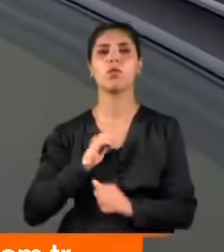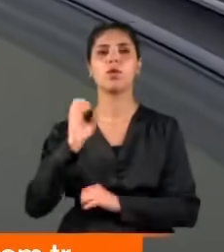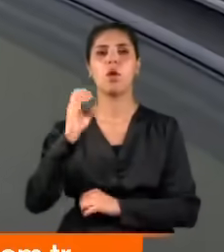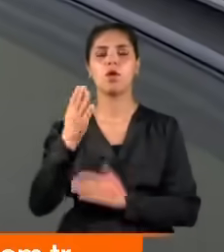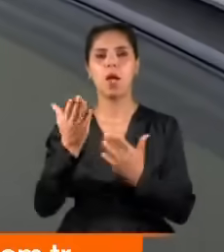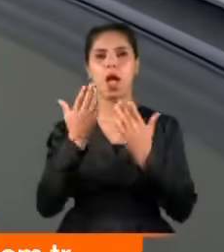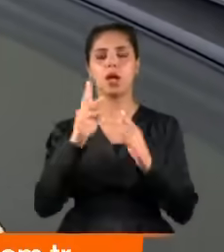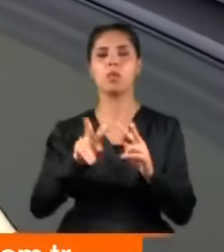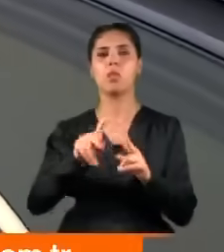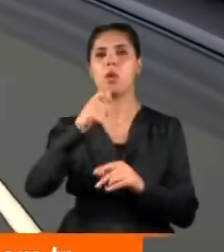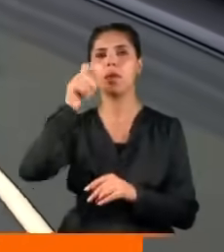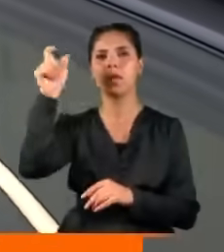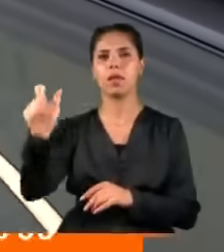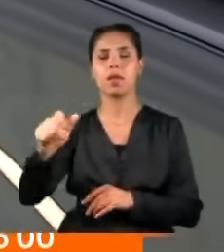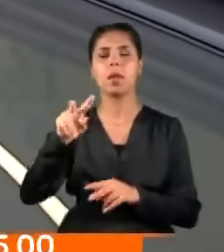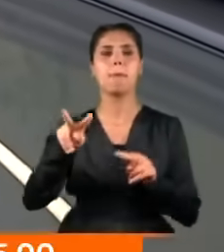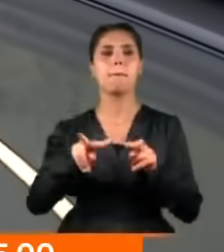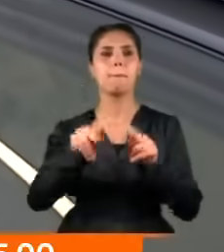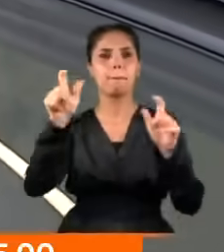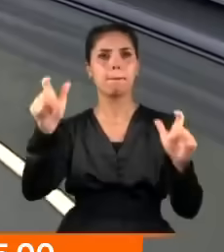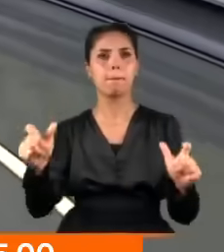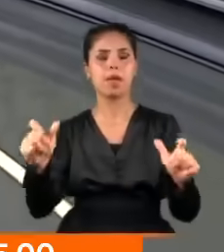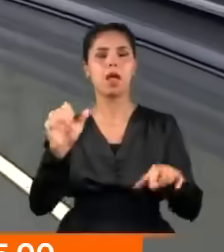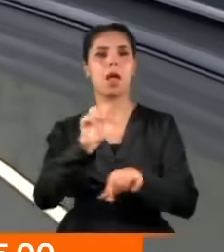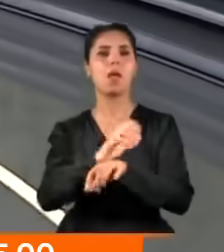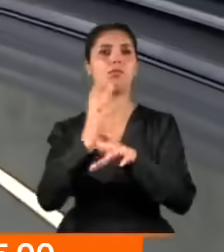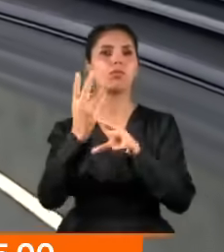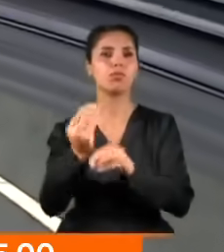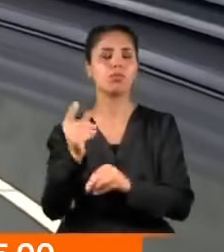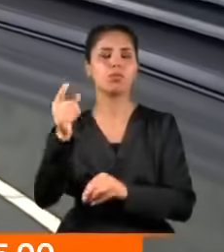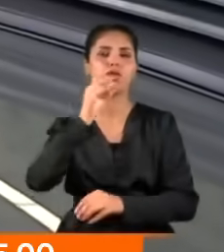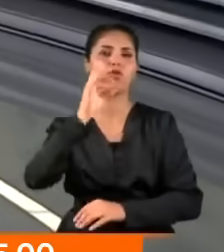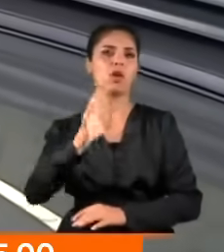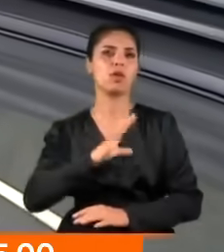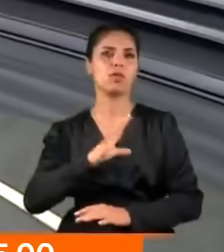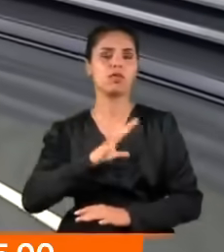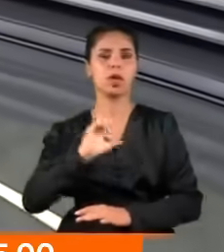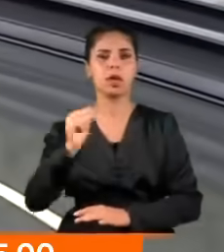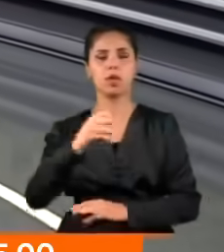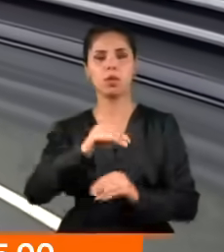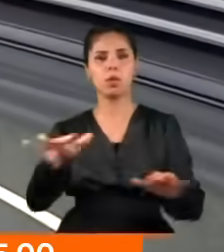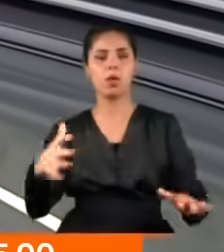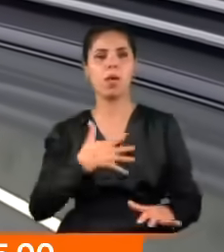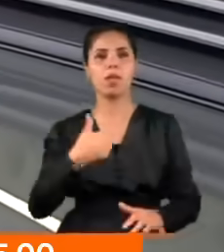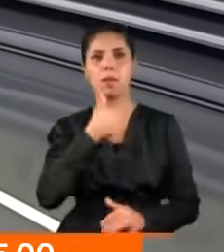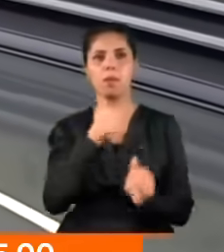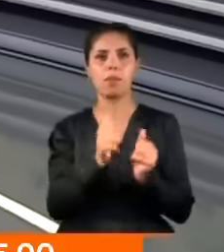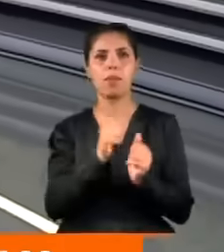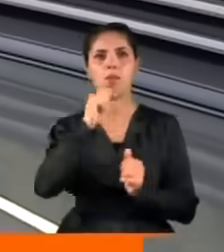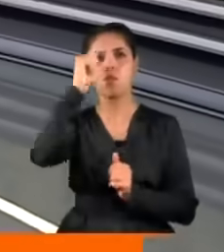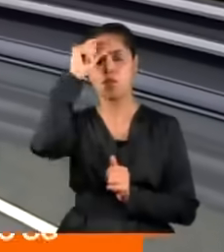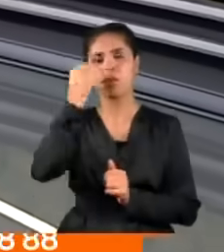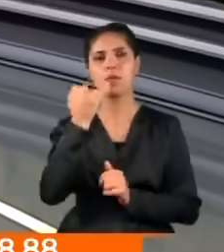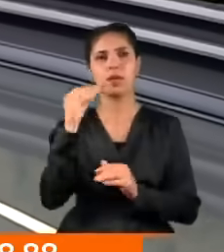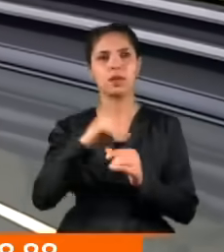Akademisyen Muhammed Ali Çağlar Mekke'de demir parmaklıkların arkasından yaptı bu çağrıyı. Aslında kutsal topraklara anne ve babasıyla birlikte